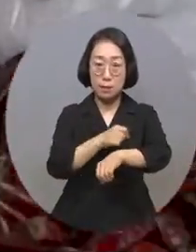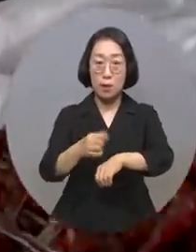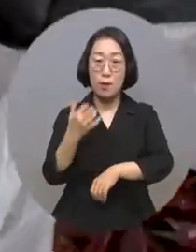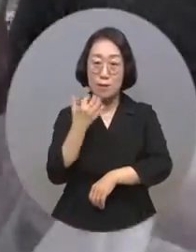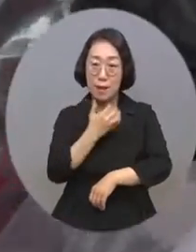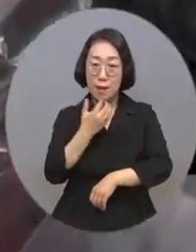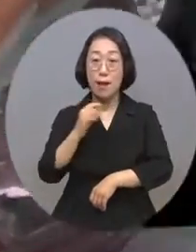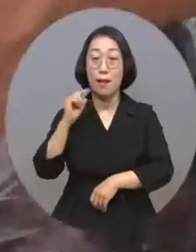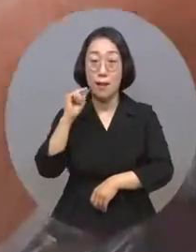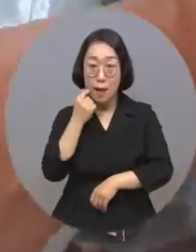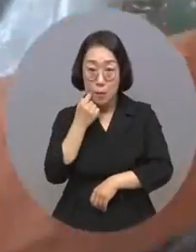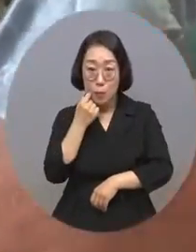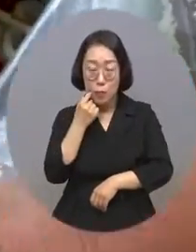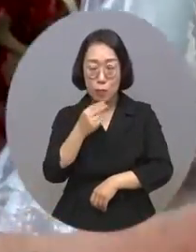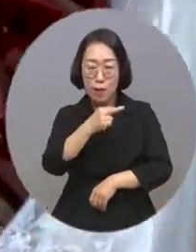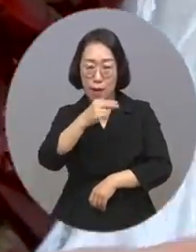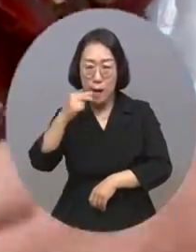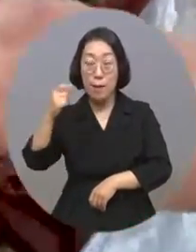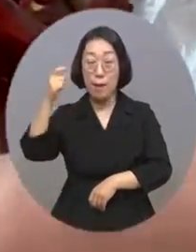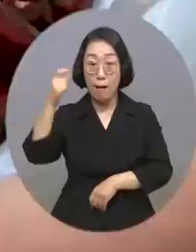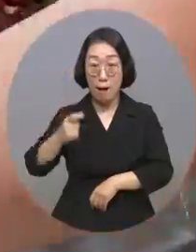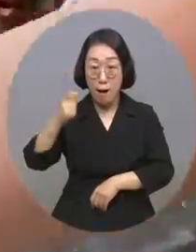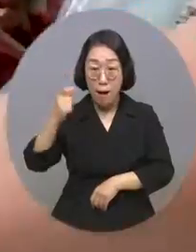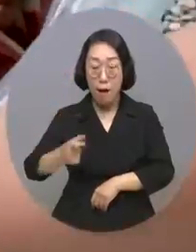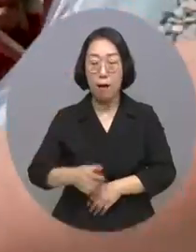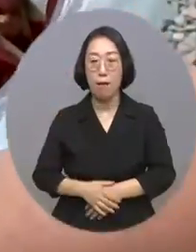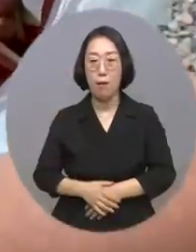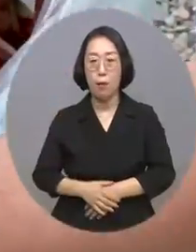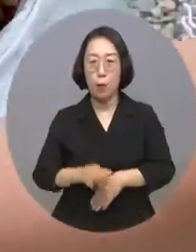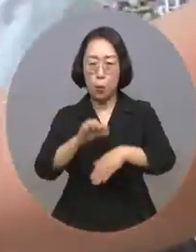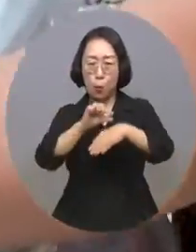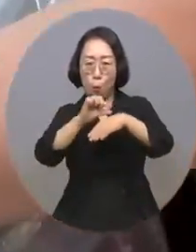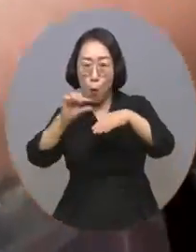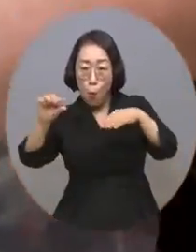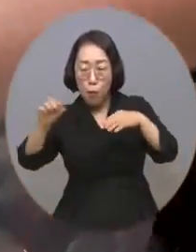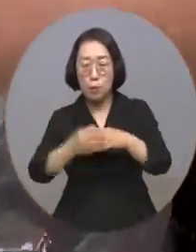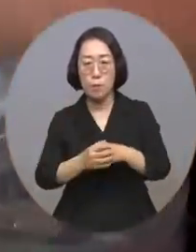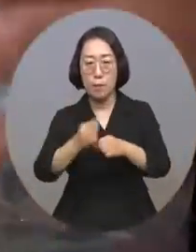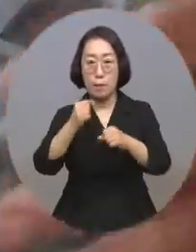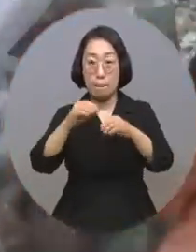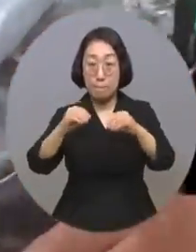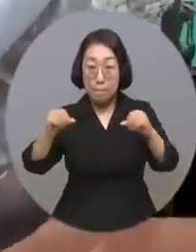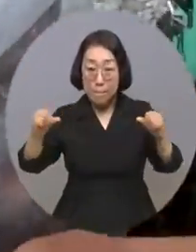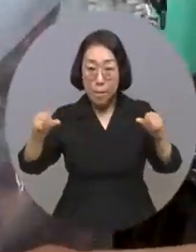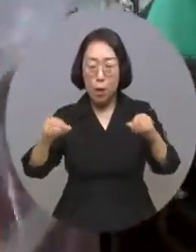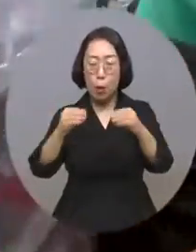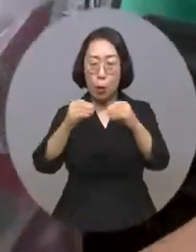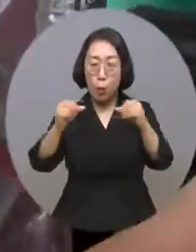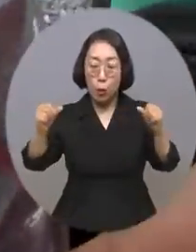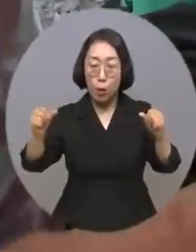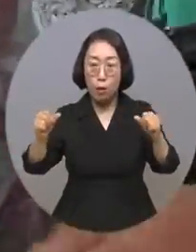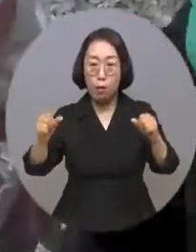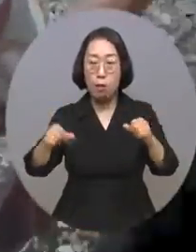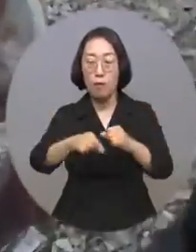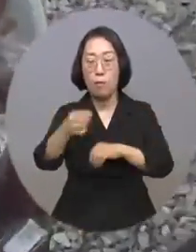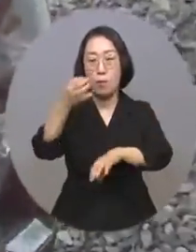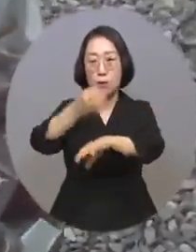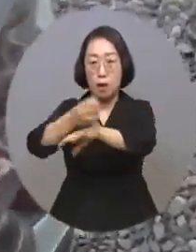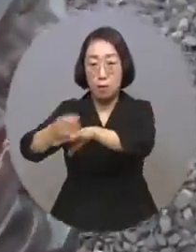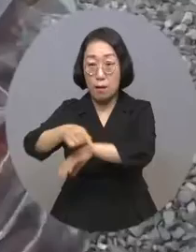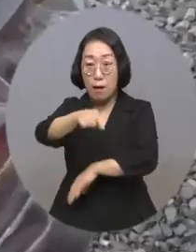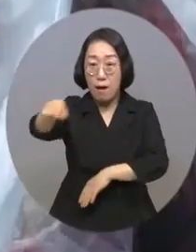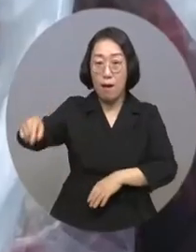곱고 고추의 매콤한 향이 진할 뿐 아니라 껍질도 두꺼워 고운 고춧가루가 나와 소비자들에게 인기가